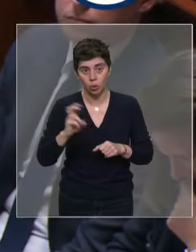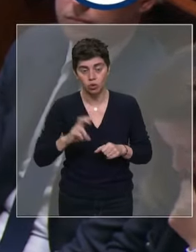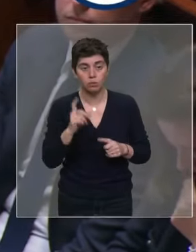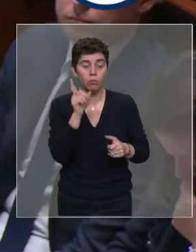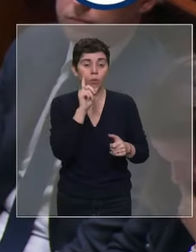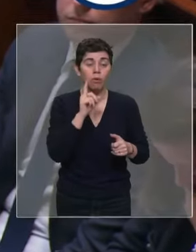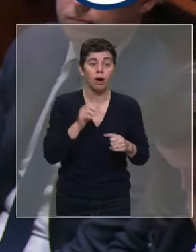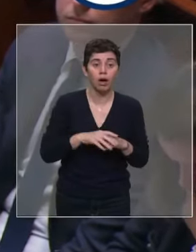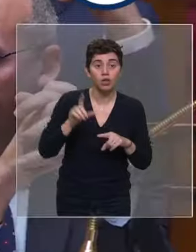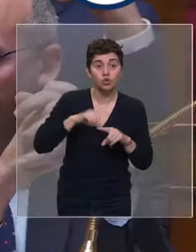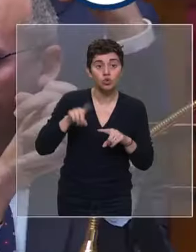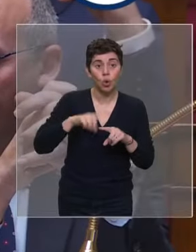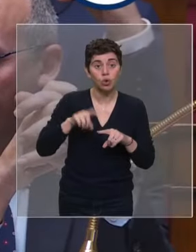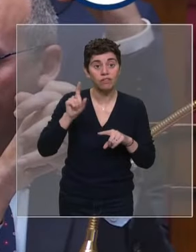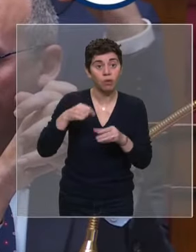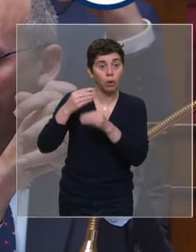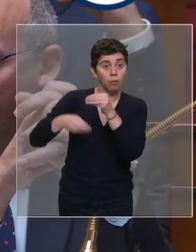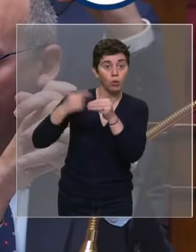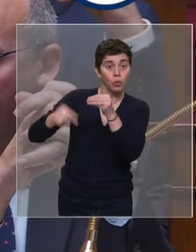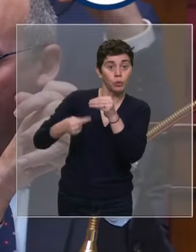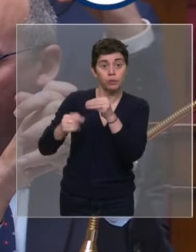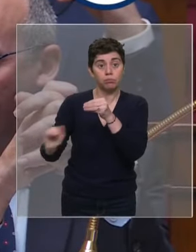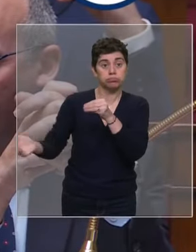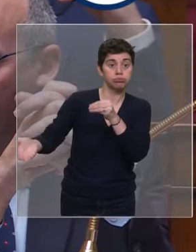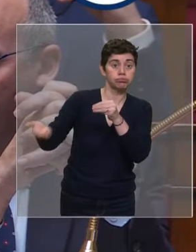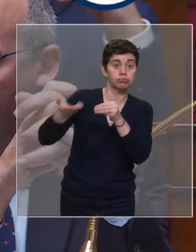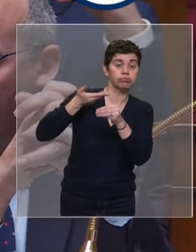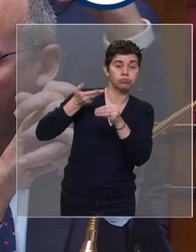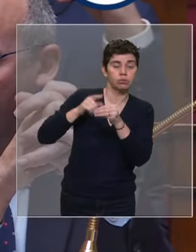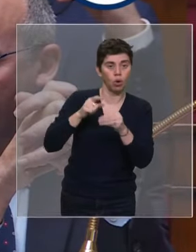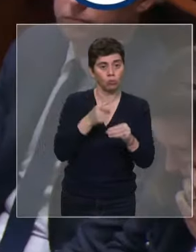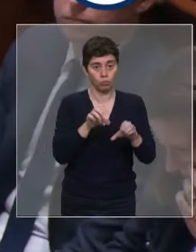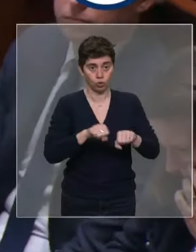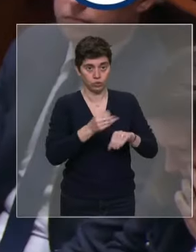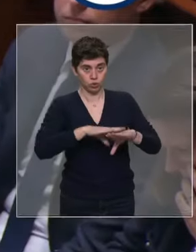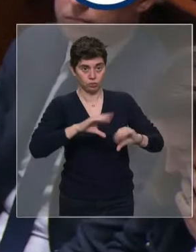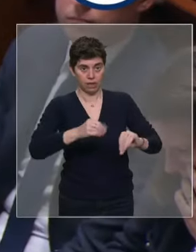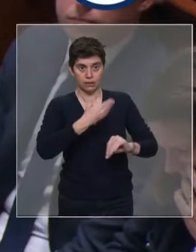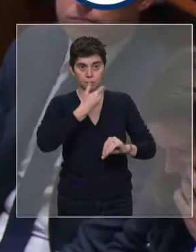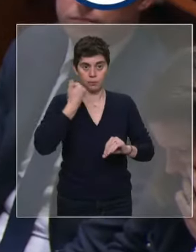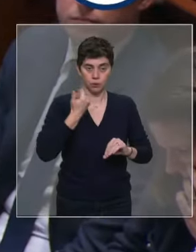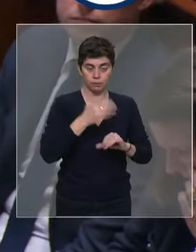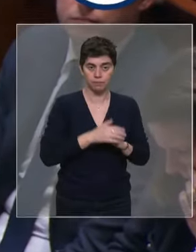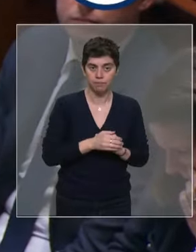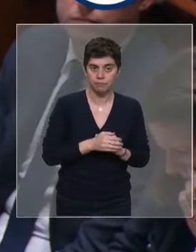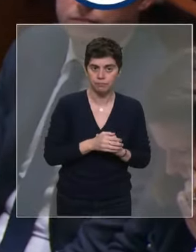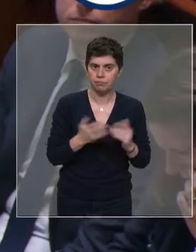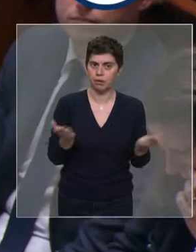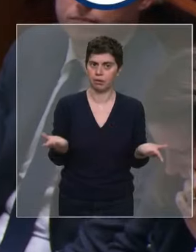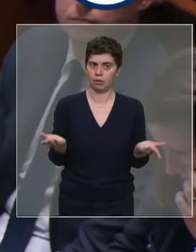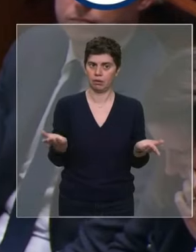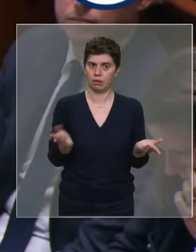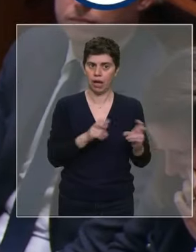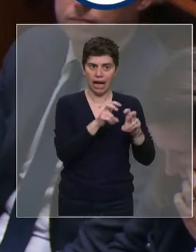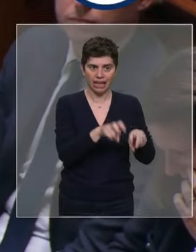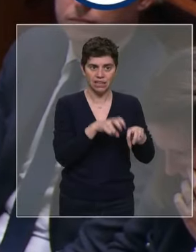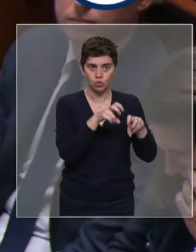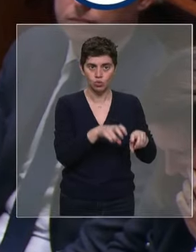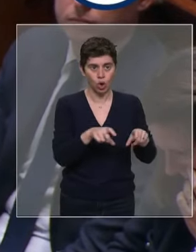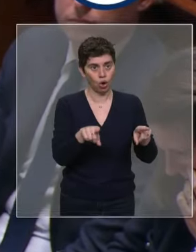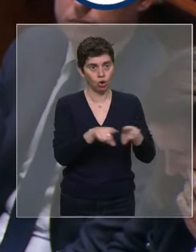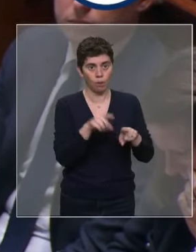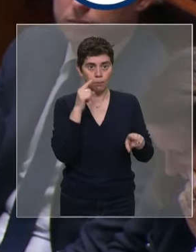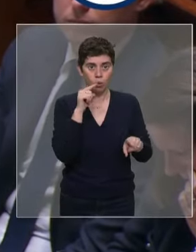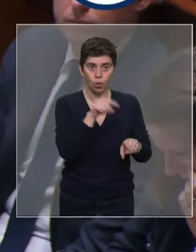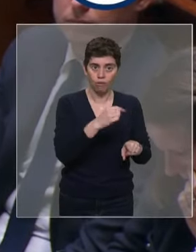monde des choses que nous pourrions produire ici, tout le monde est d'accord. Mais si à la fin, c'est l'agriculteur qui, et les agriculteurs qui payent l'addition, ce que